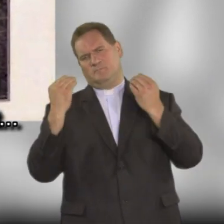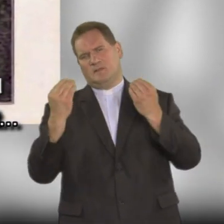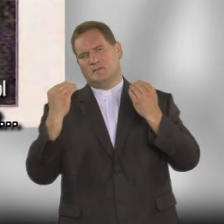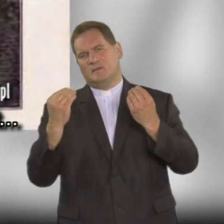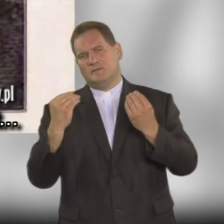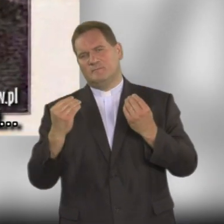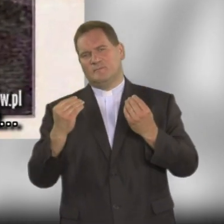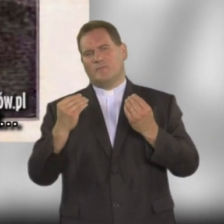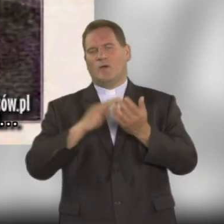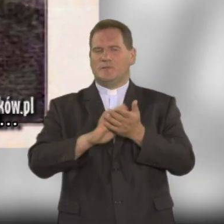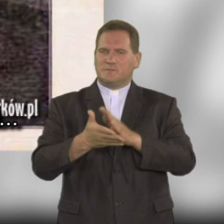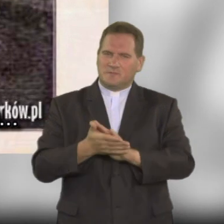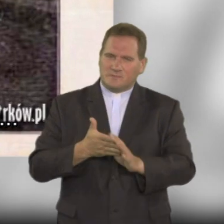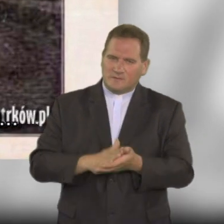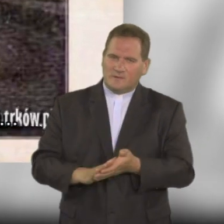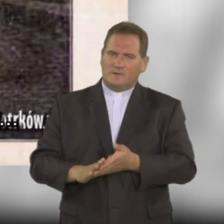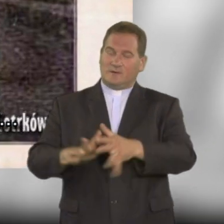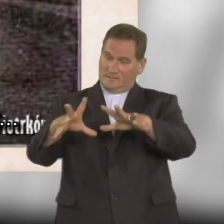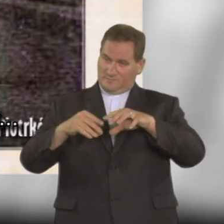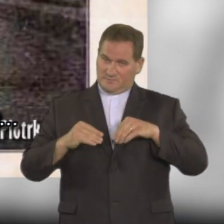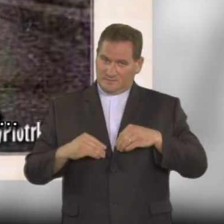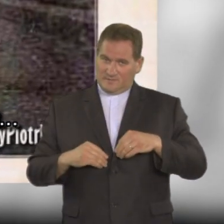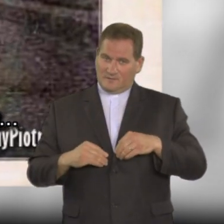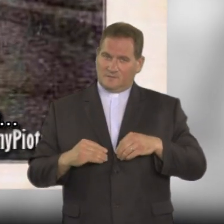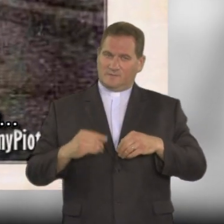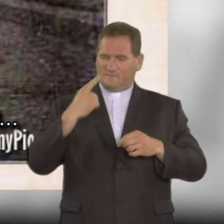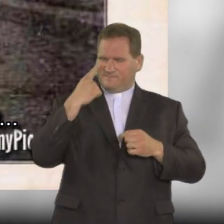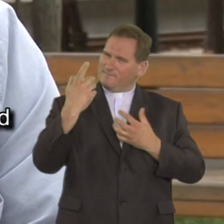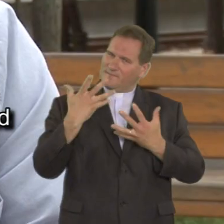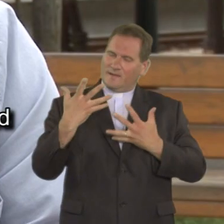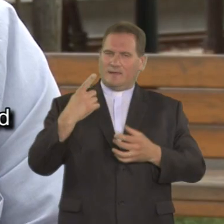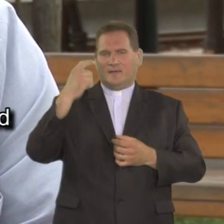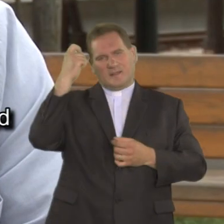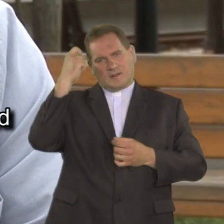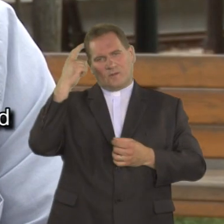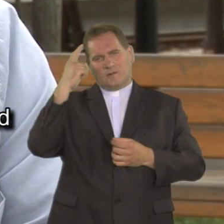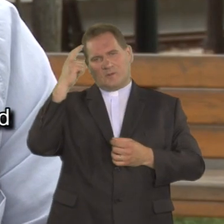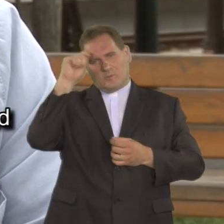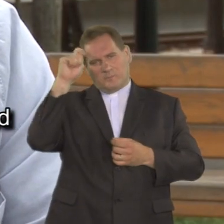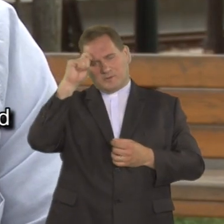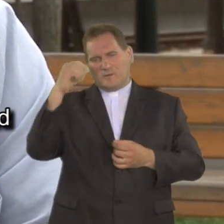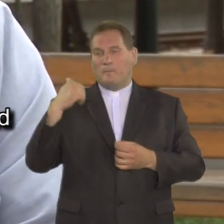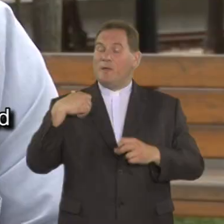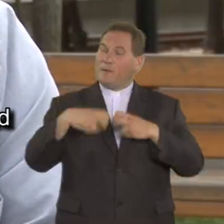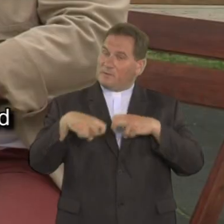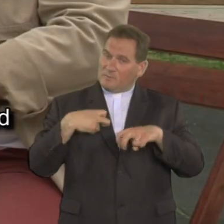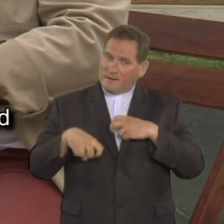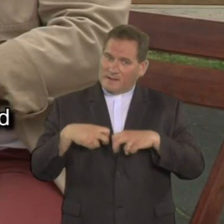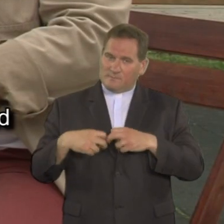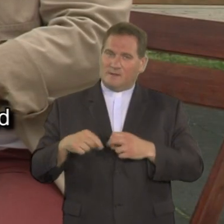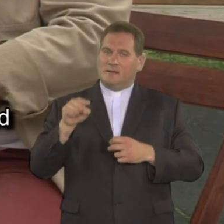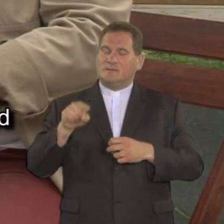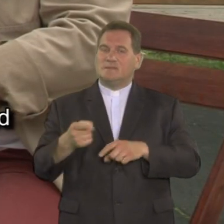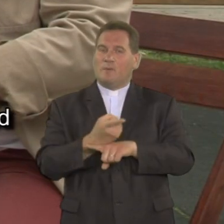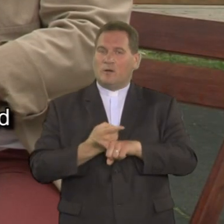wyplantowany i przynosił nieco kłopotów. Były problemy z tym ogrodem. I